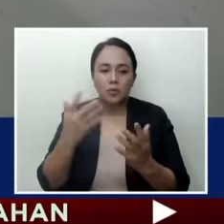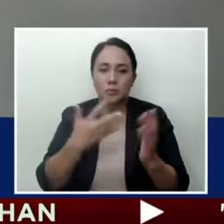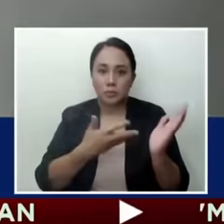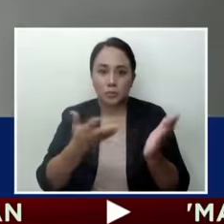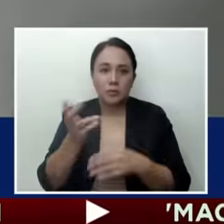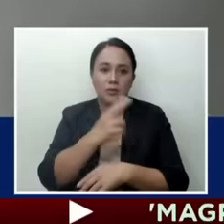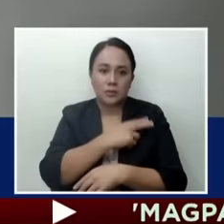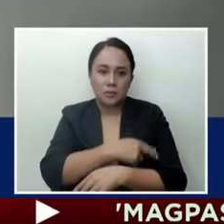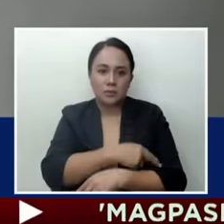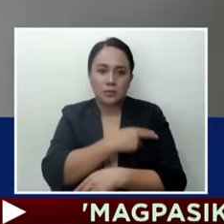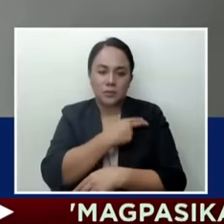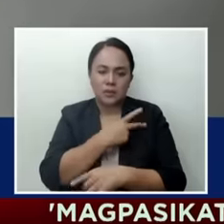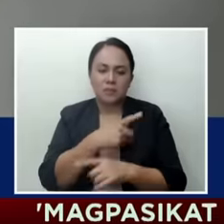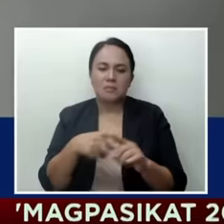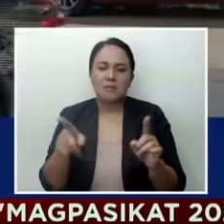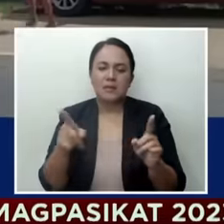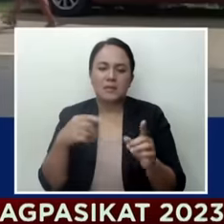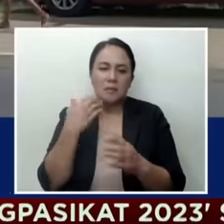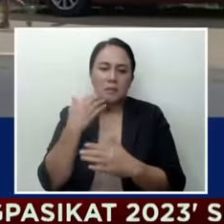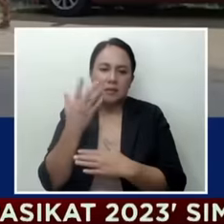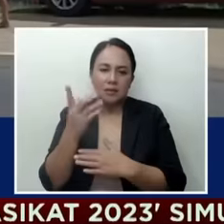si Humalon, pero namatay rin.